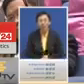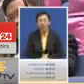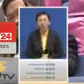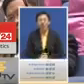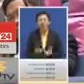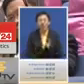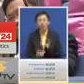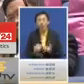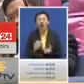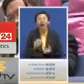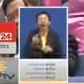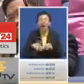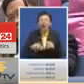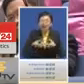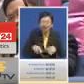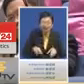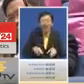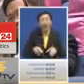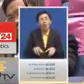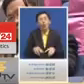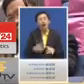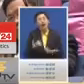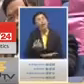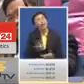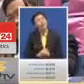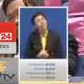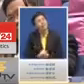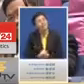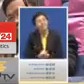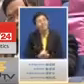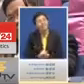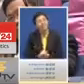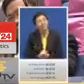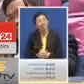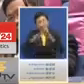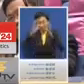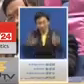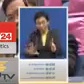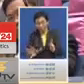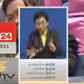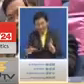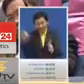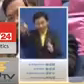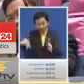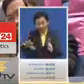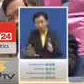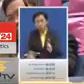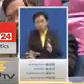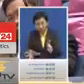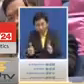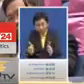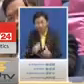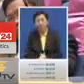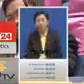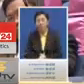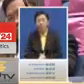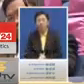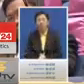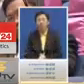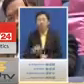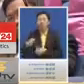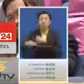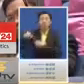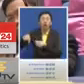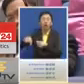ไข่ยังแย่งเลยอะไรอีกเครื่องซักผ้าหยอดเหรียญวันนี้ชาวบ้านเขาจะหยอดได้บ้างห้างเหล่านี้สะดว